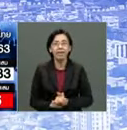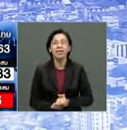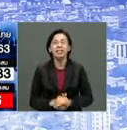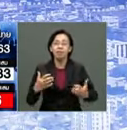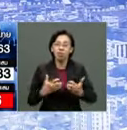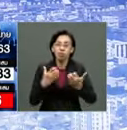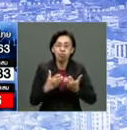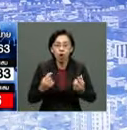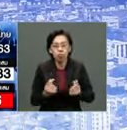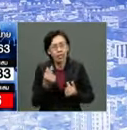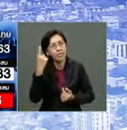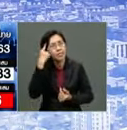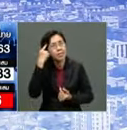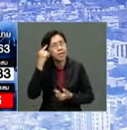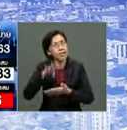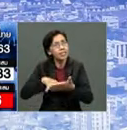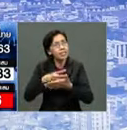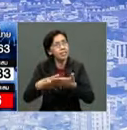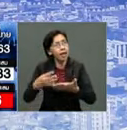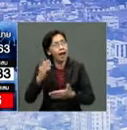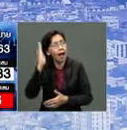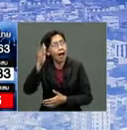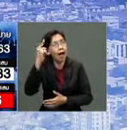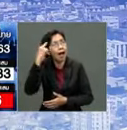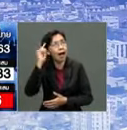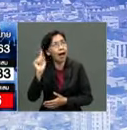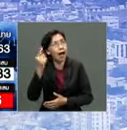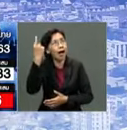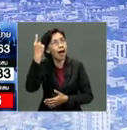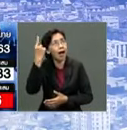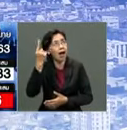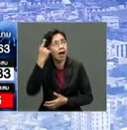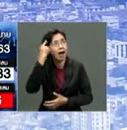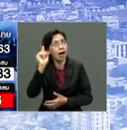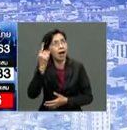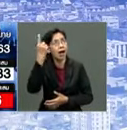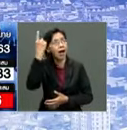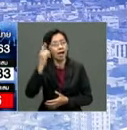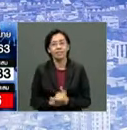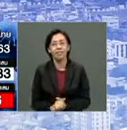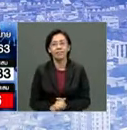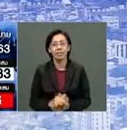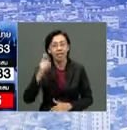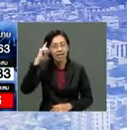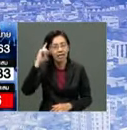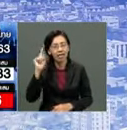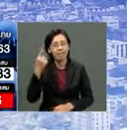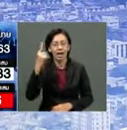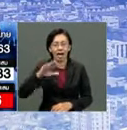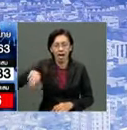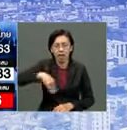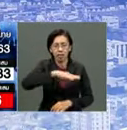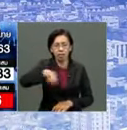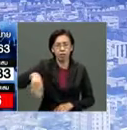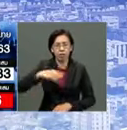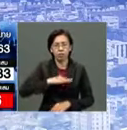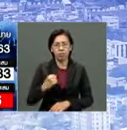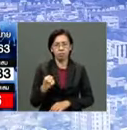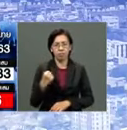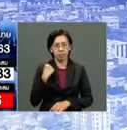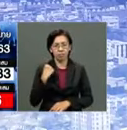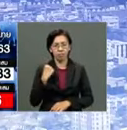หลายก็ต้องไปนั่งคิดแล้วนะครับอาจจะมีนวัตกรรมที่ท่านสามารถที่จะให้ความมั่นใจกับท